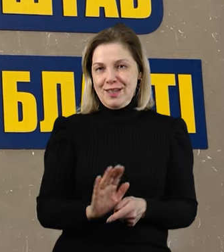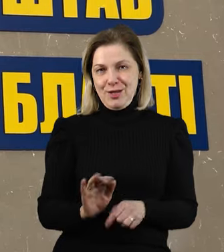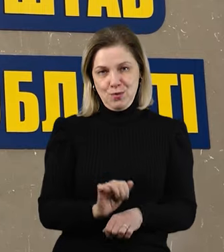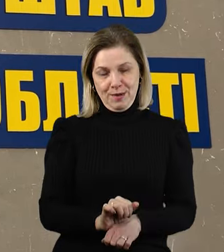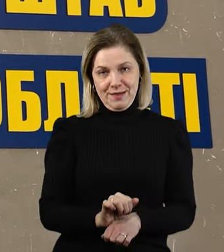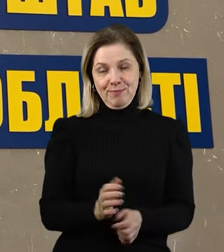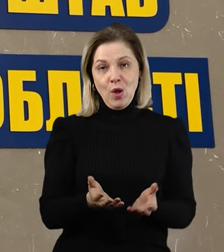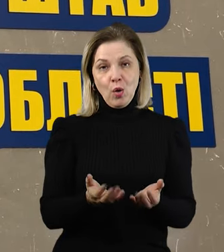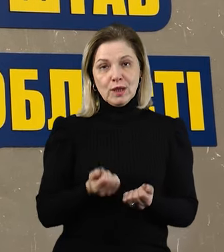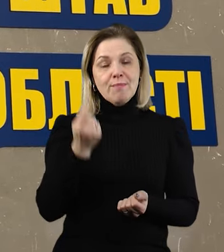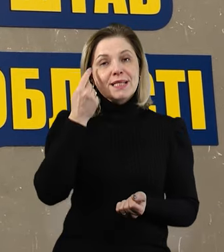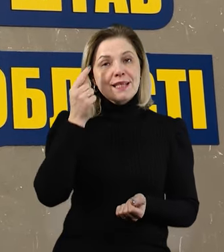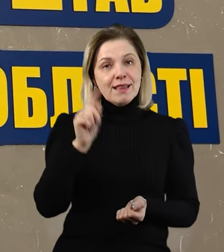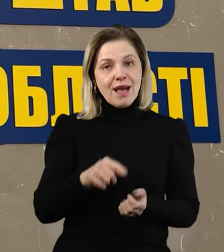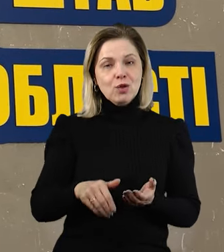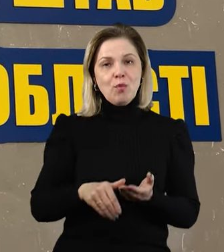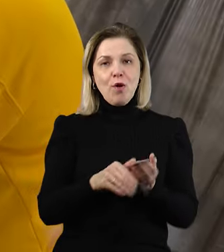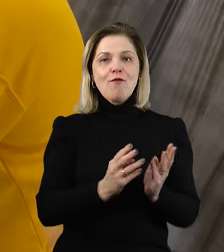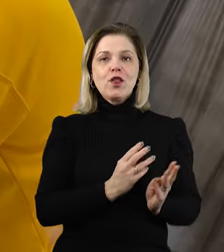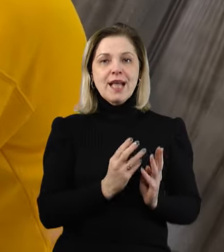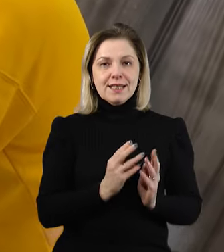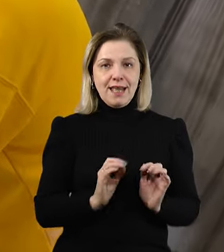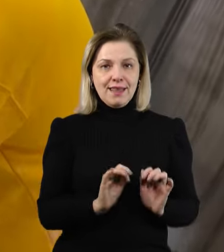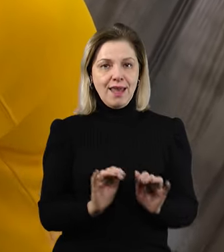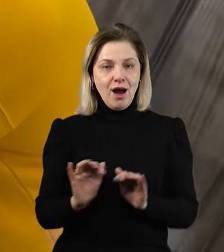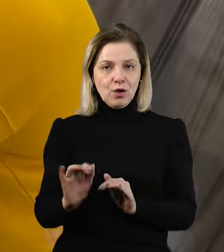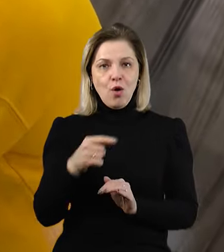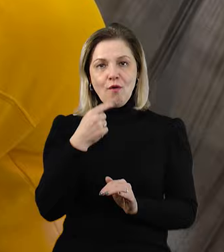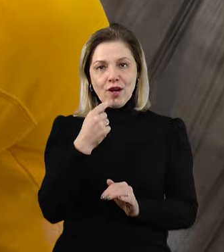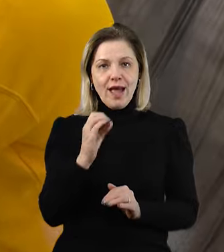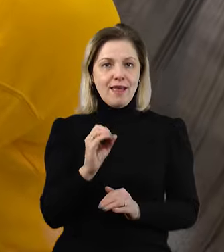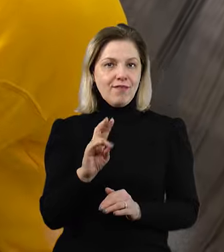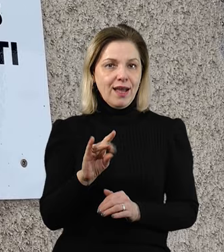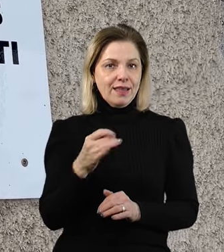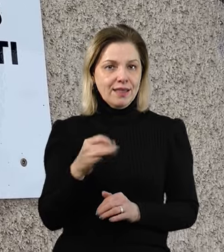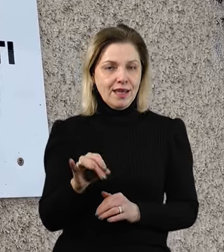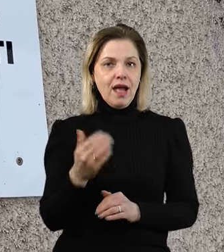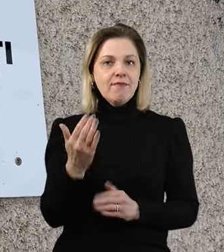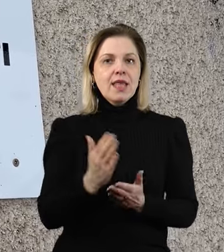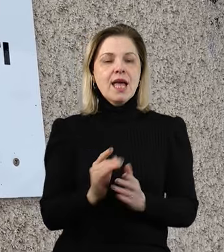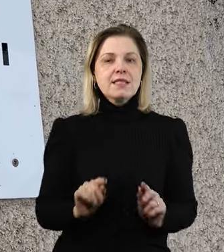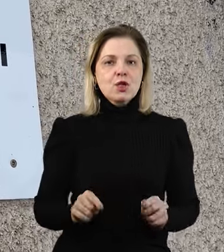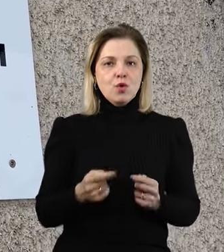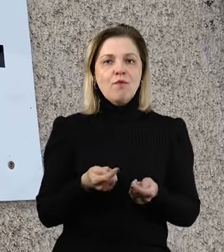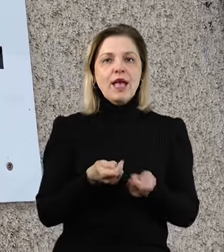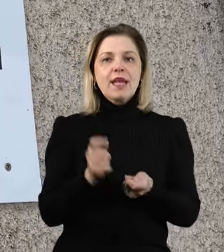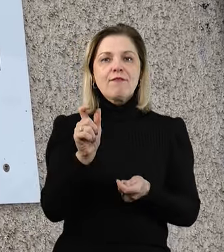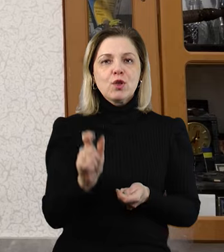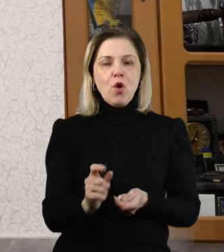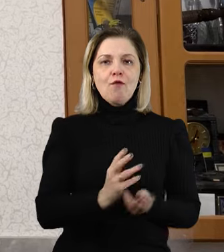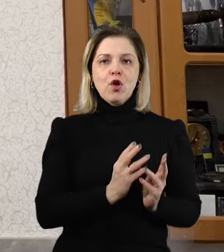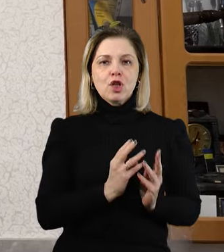зупиниться. Отримані знання допомагають у волонтерській діяльності, говорить Євгеній. Чоловік є засновником та